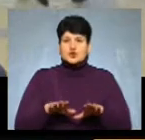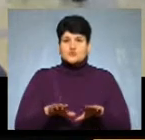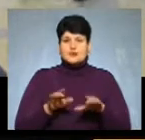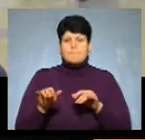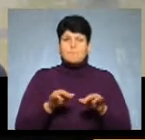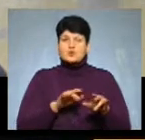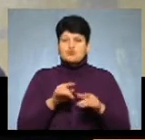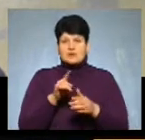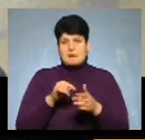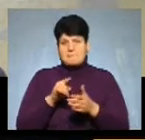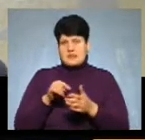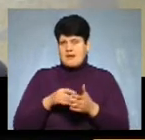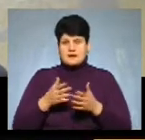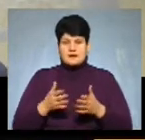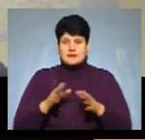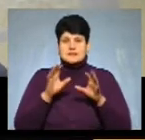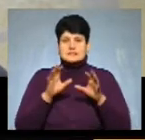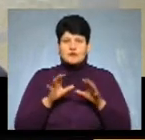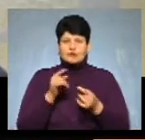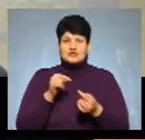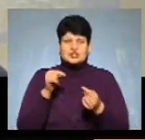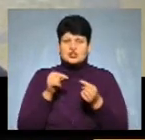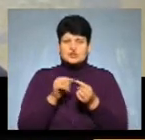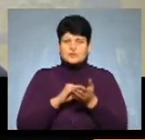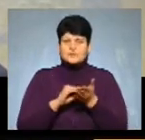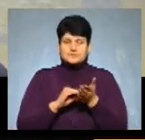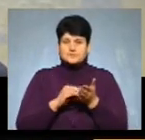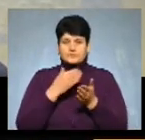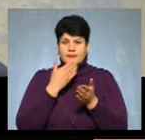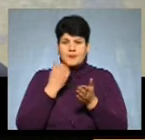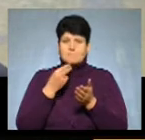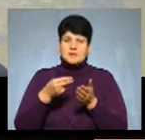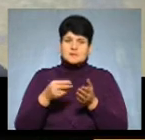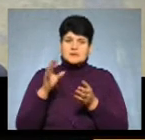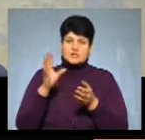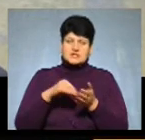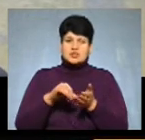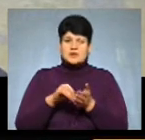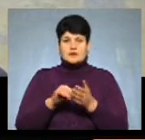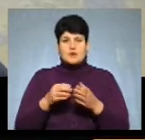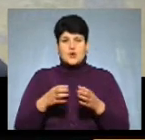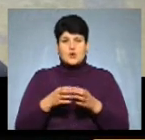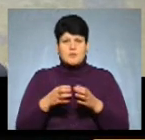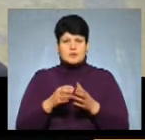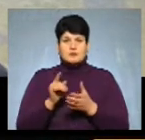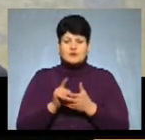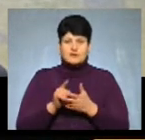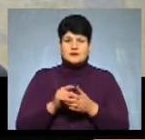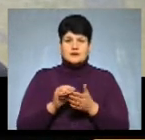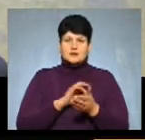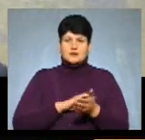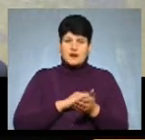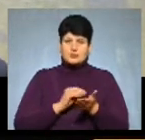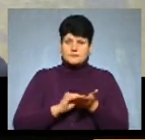саме процедурні питання. Закон не чітко вказує, чи підписи усіх членів громади повинні завіряти